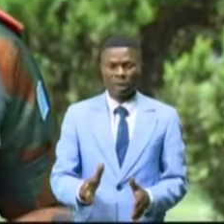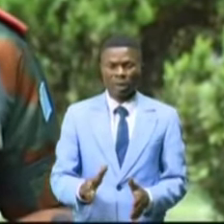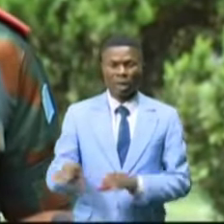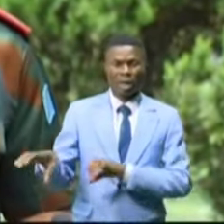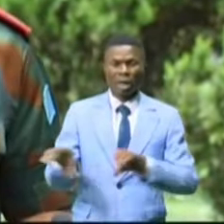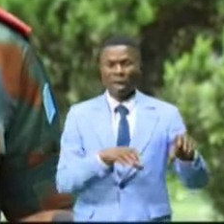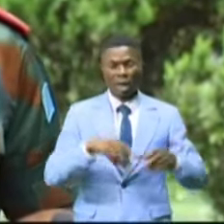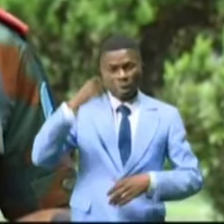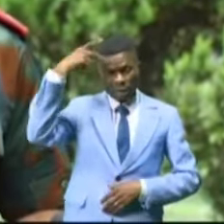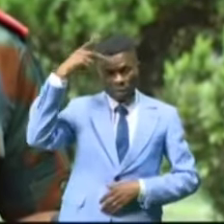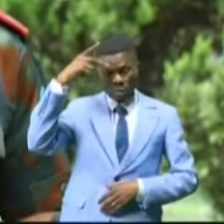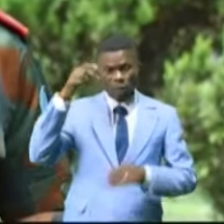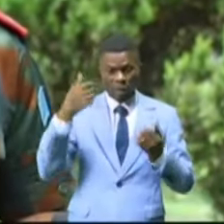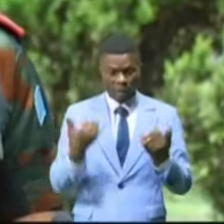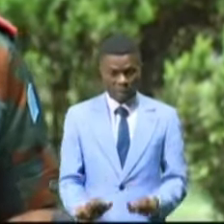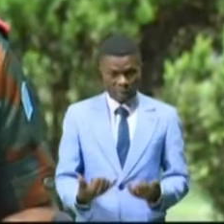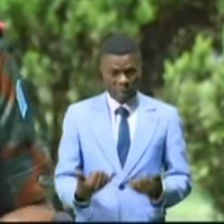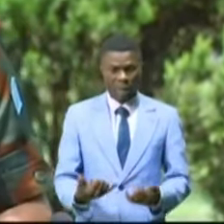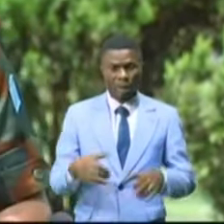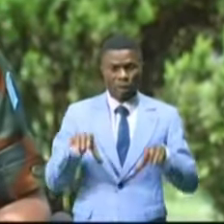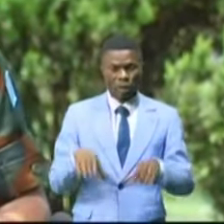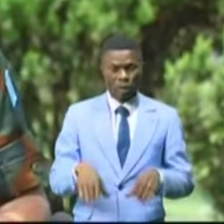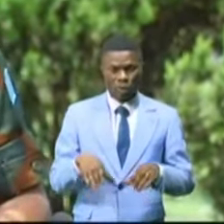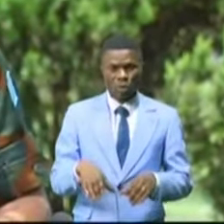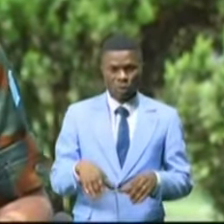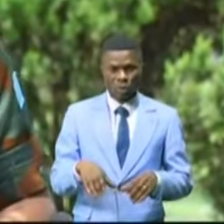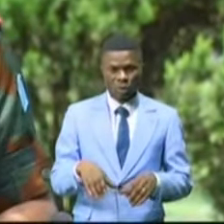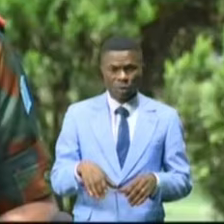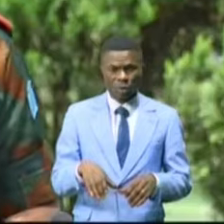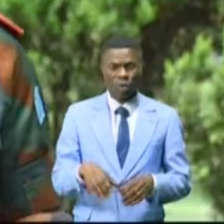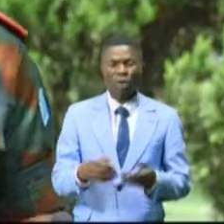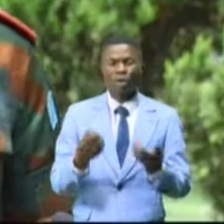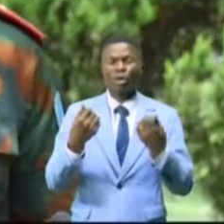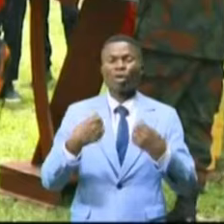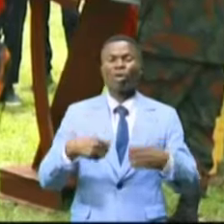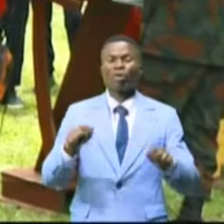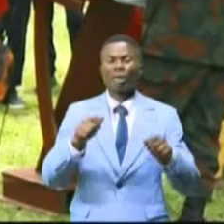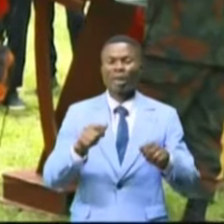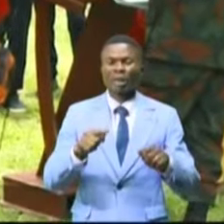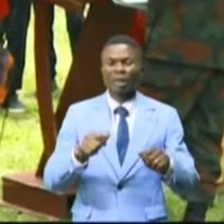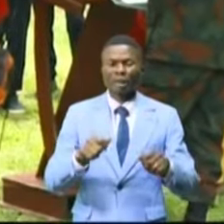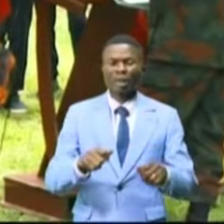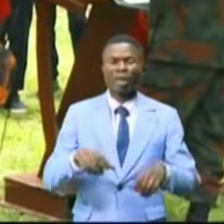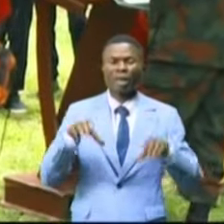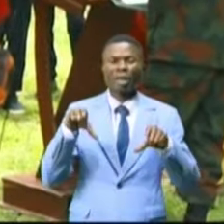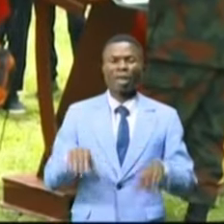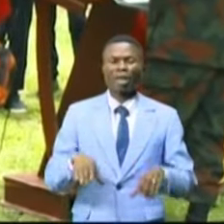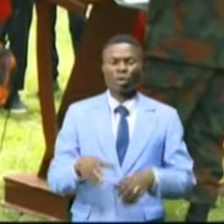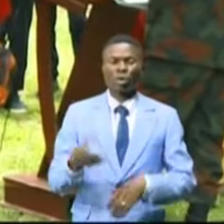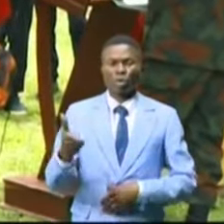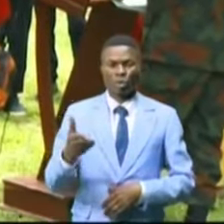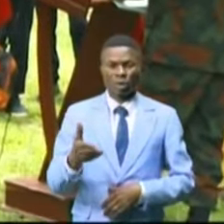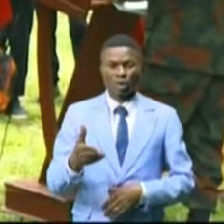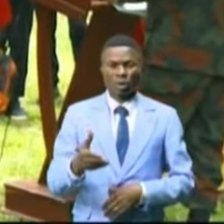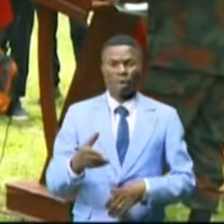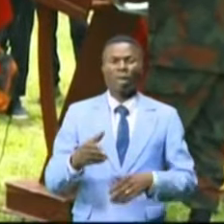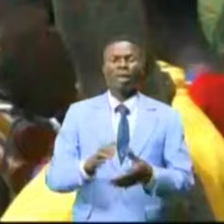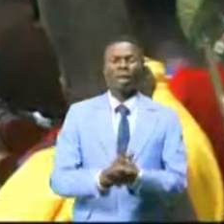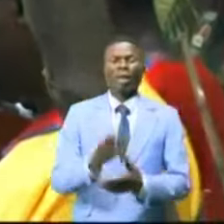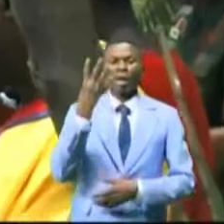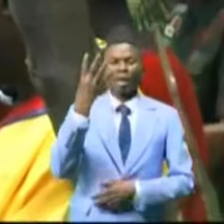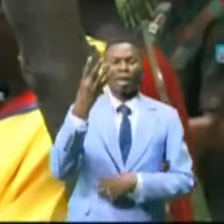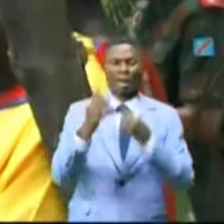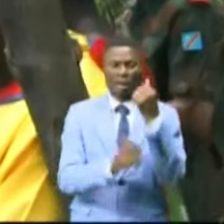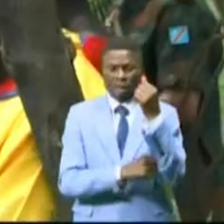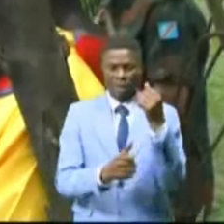acteurs politiques de leur État, ne cessent de trahir la patrie. Un échantillon de 4 présumés complices